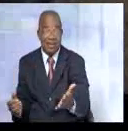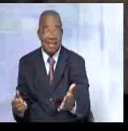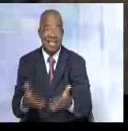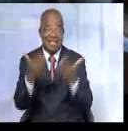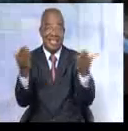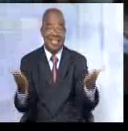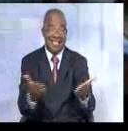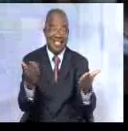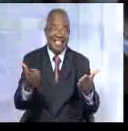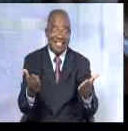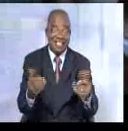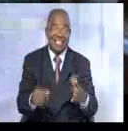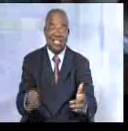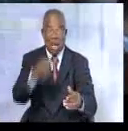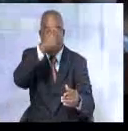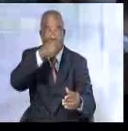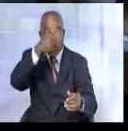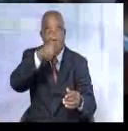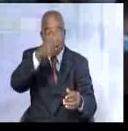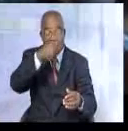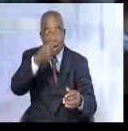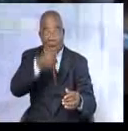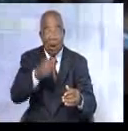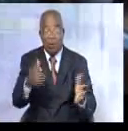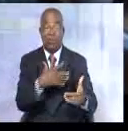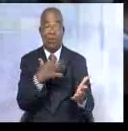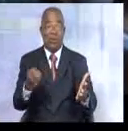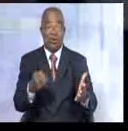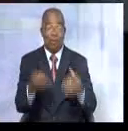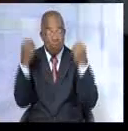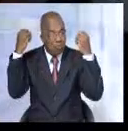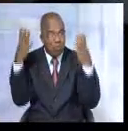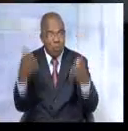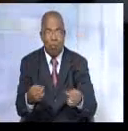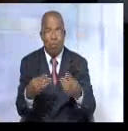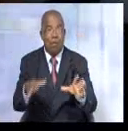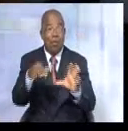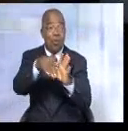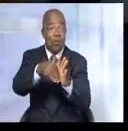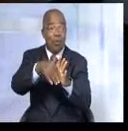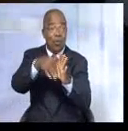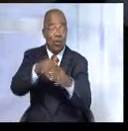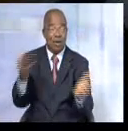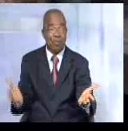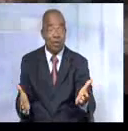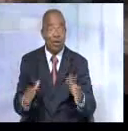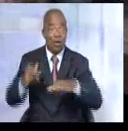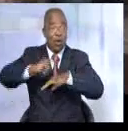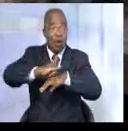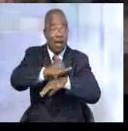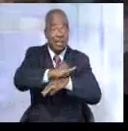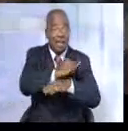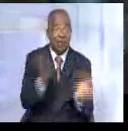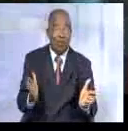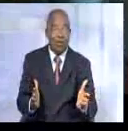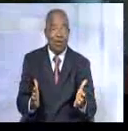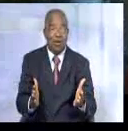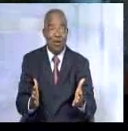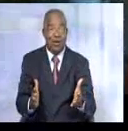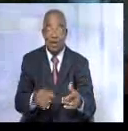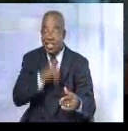avons la goutille, le pangolin, biche, hérisson, il y a aussi de l'escargot. Le prix est favorable.